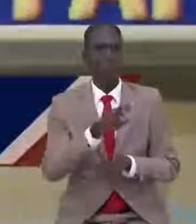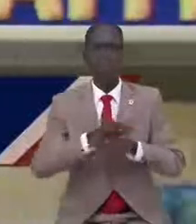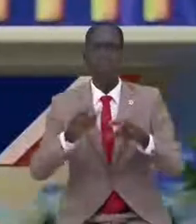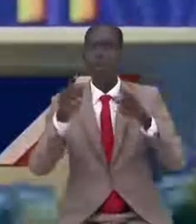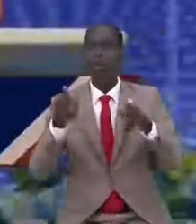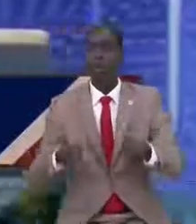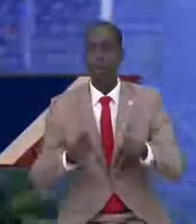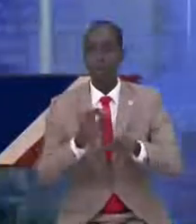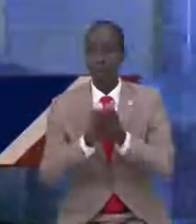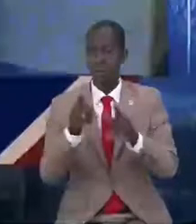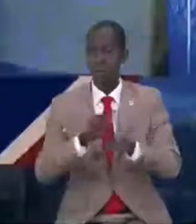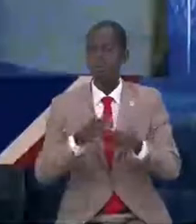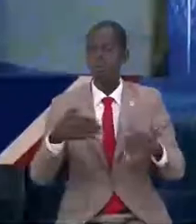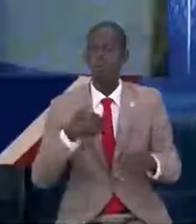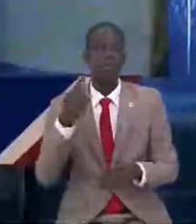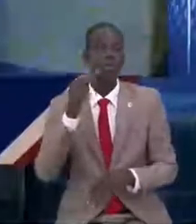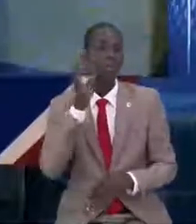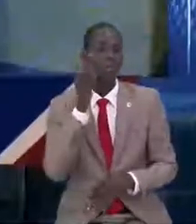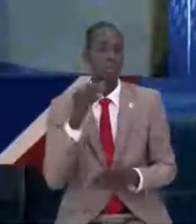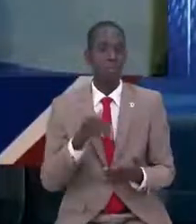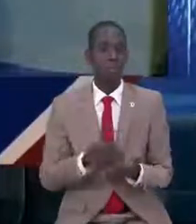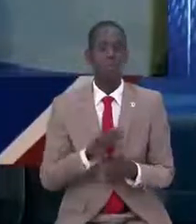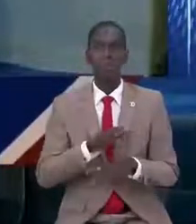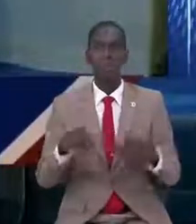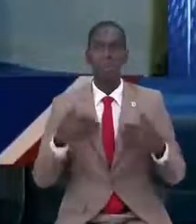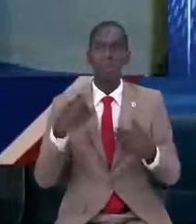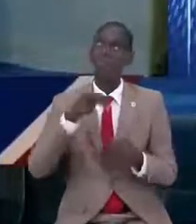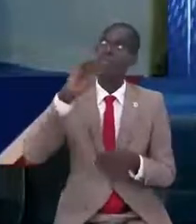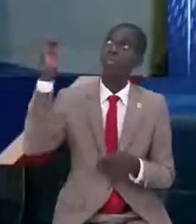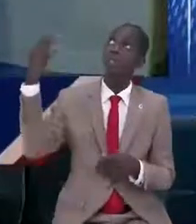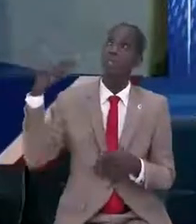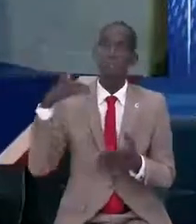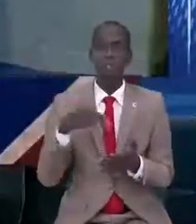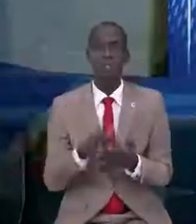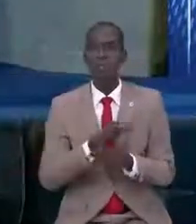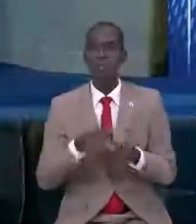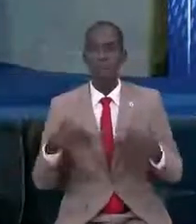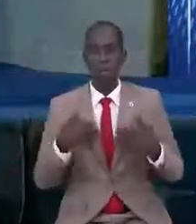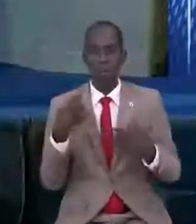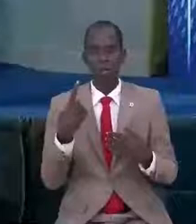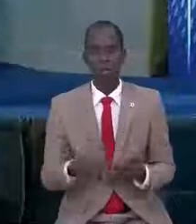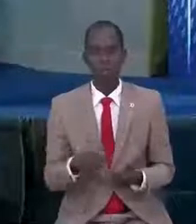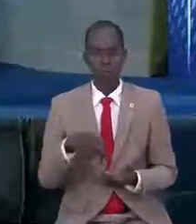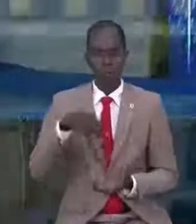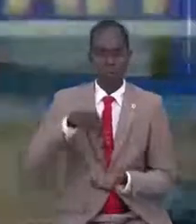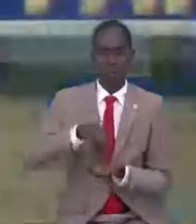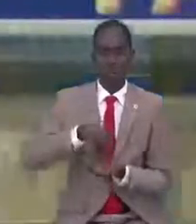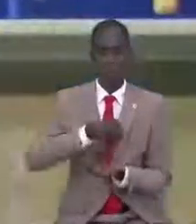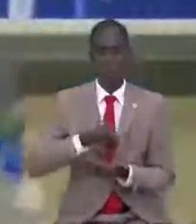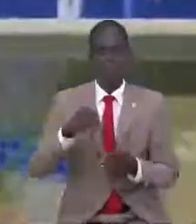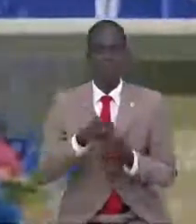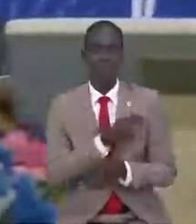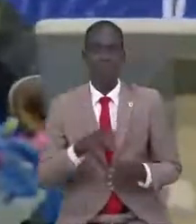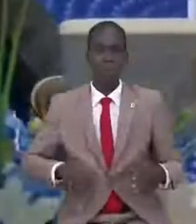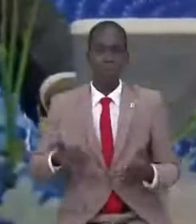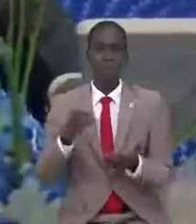reconnaissez, que vous les reconnaîtrez. Il n'a pas le fruit, il n'a pas la grâce, il n'a pas la position, il n'a pas